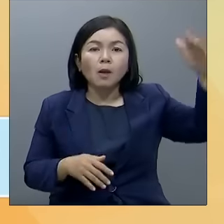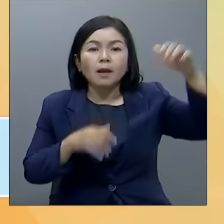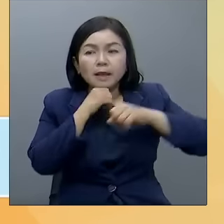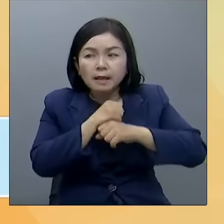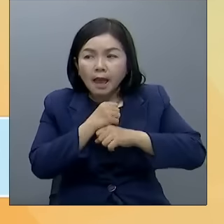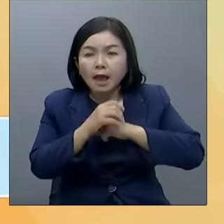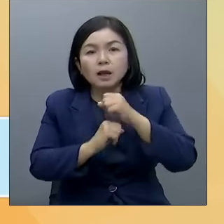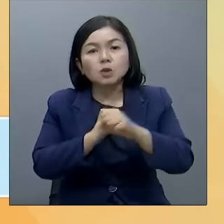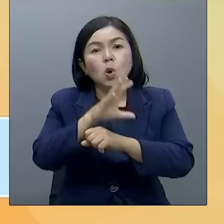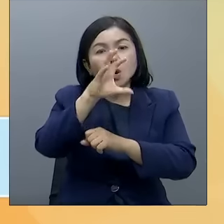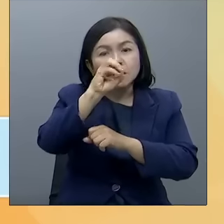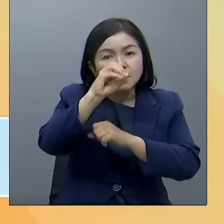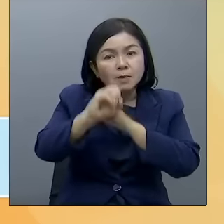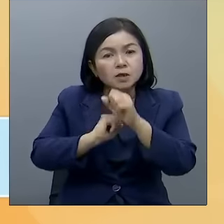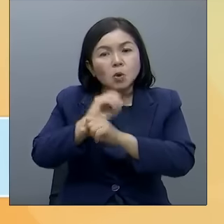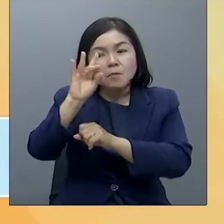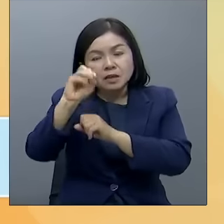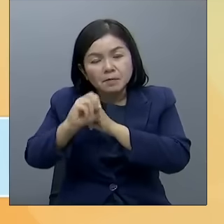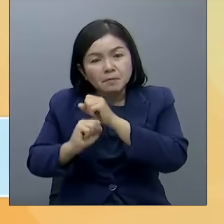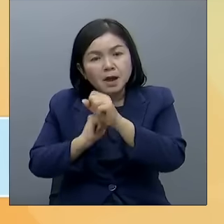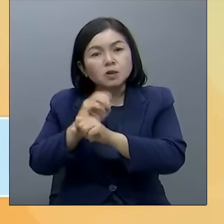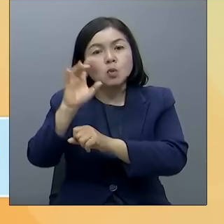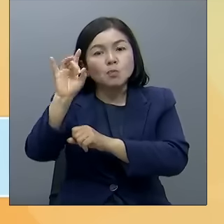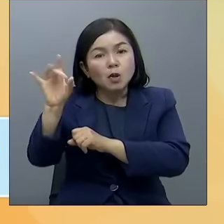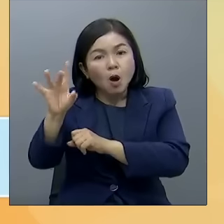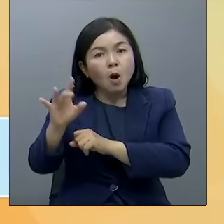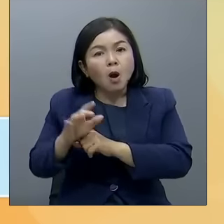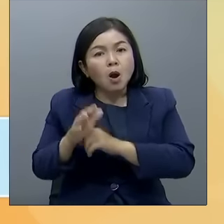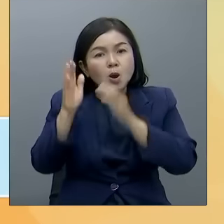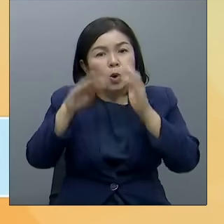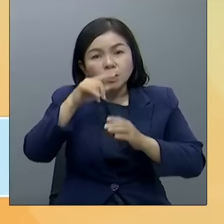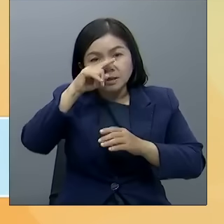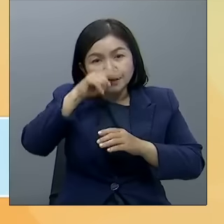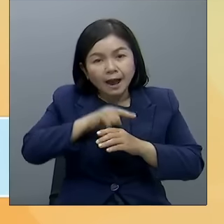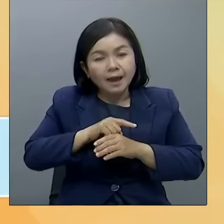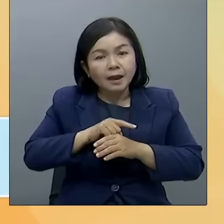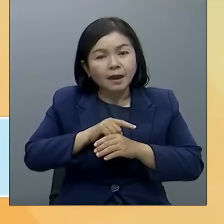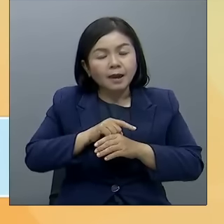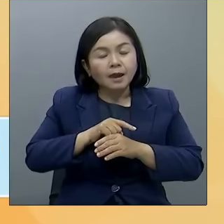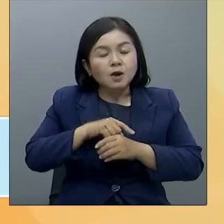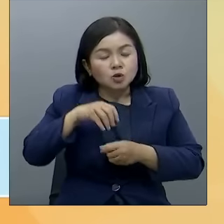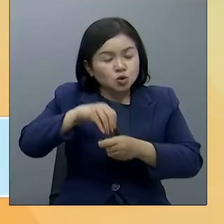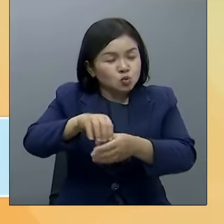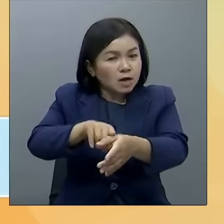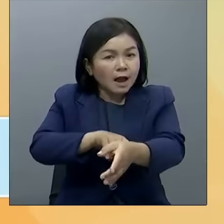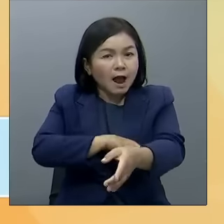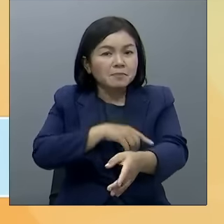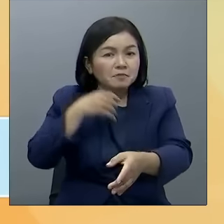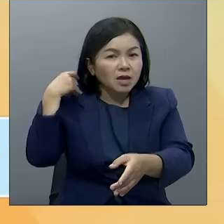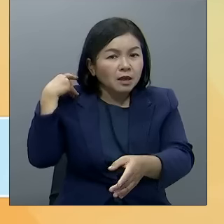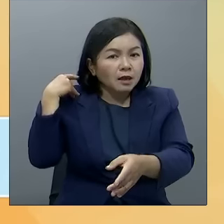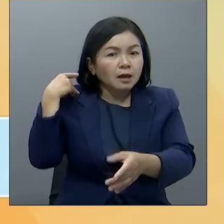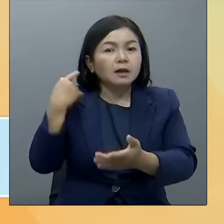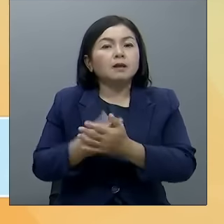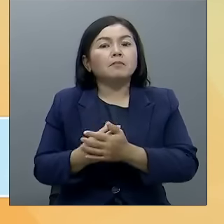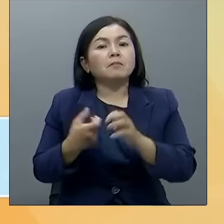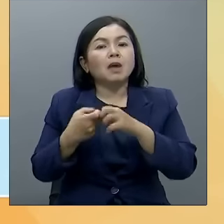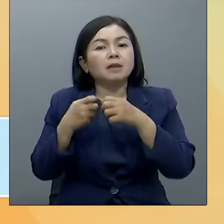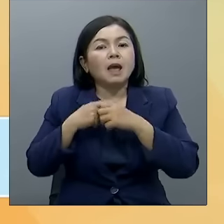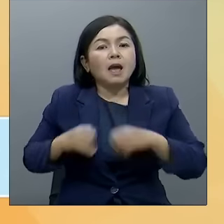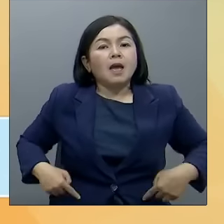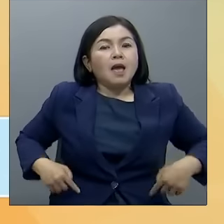50 80 90 100เดี๋ยวนี้คนไทยอายุเยอะขึ้นเรื่อยๆนะครับอายุเฉลี่ยแนวโน้มสูงขึ้นเรื่อยๆการเกิดโรคไตแนวโน้ม